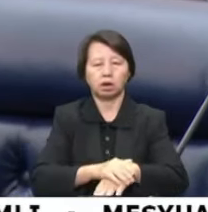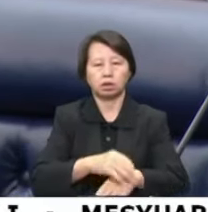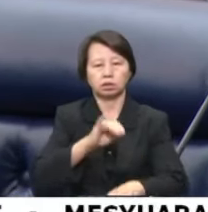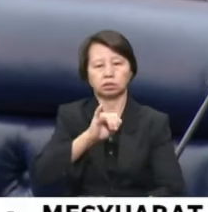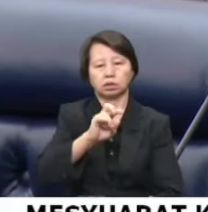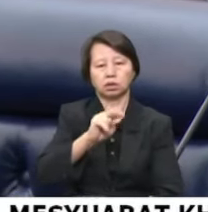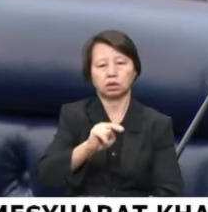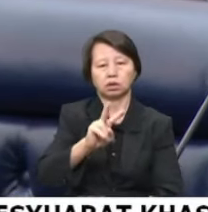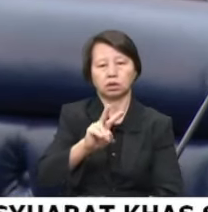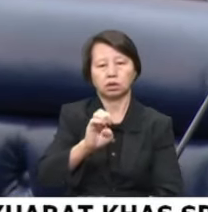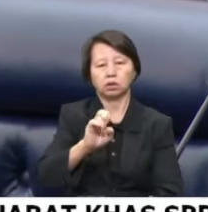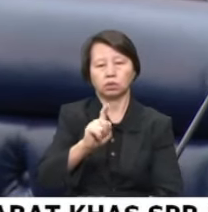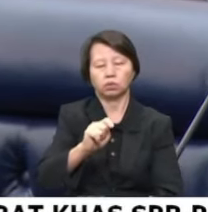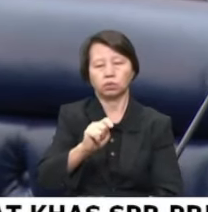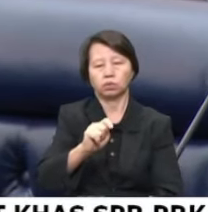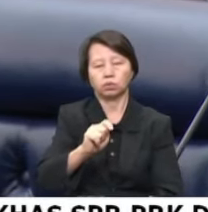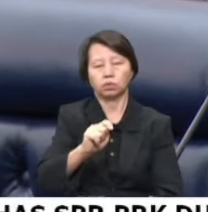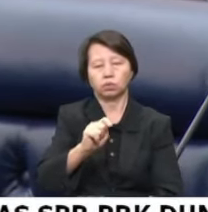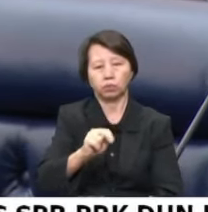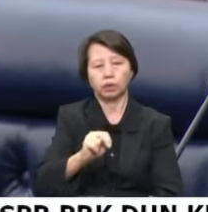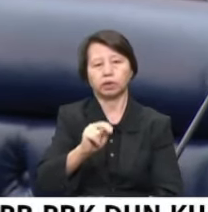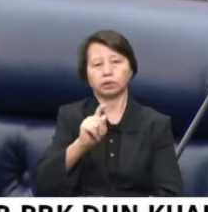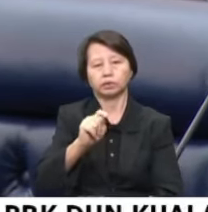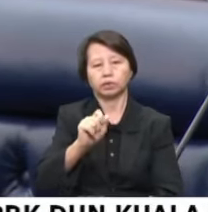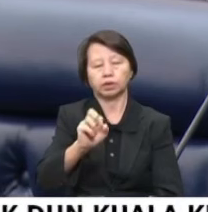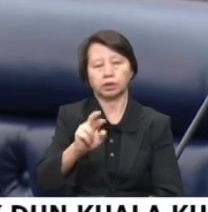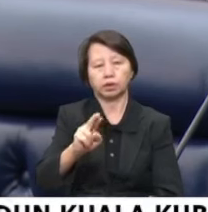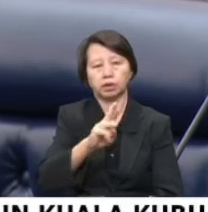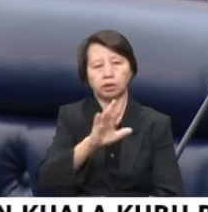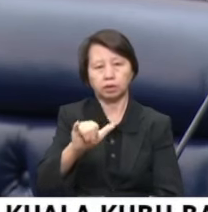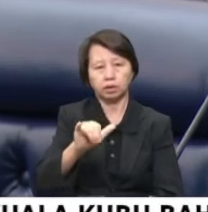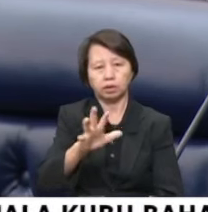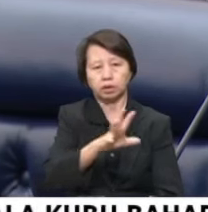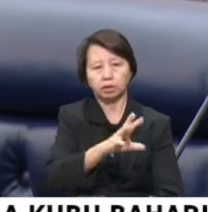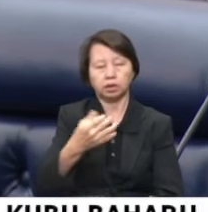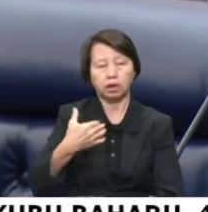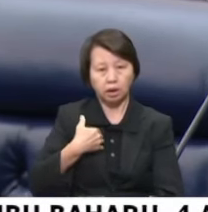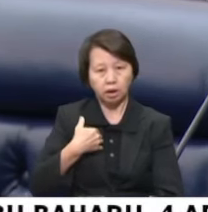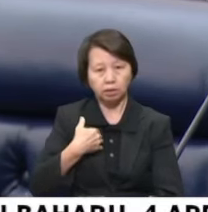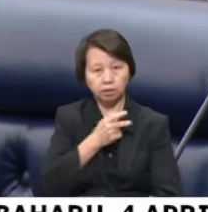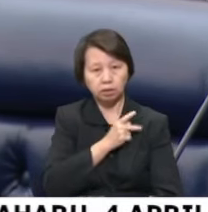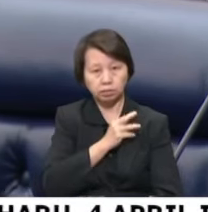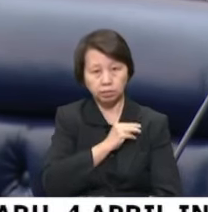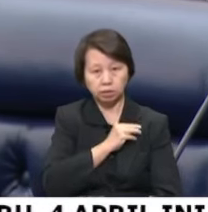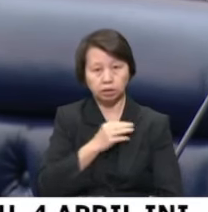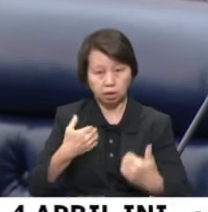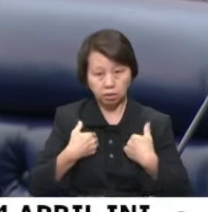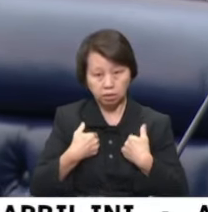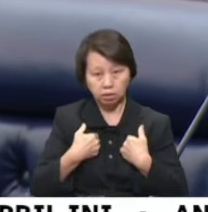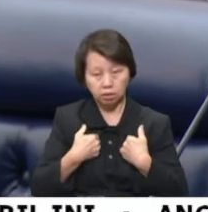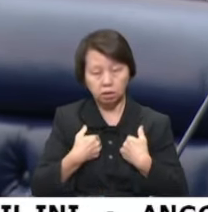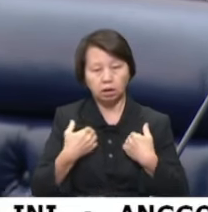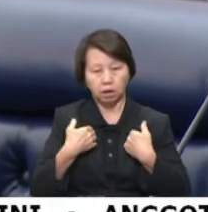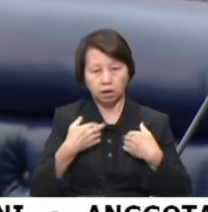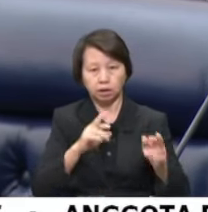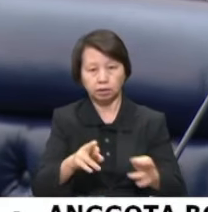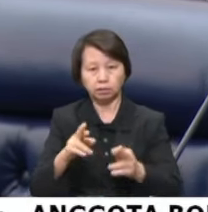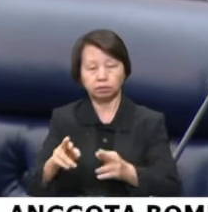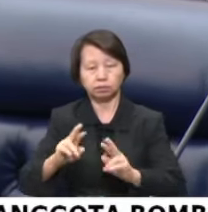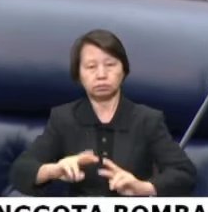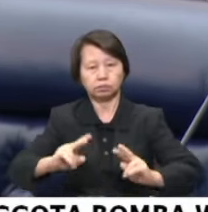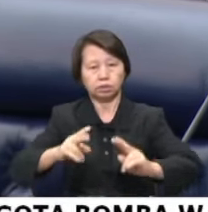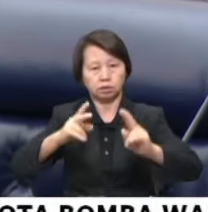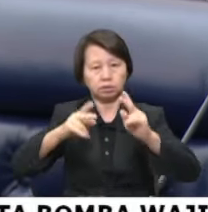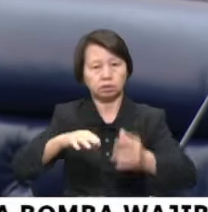telah disebutkan tadi, dan juga adakah pihak kementerian ada perancangan untuk meningkatkan keberkesanan